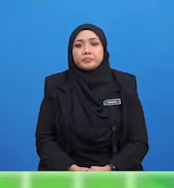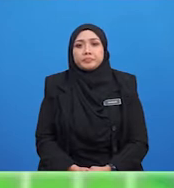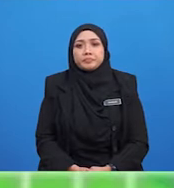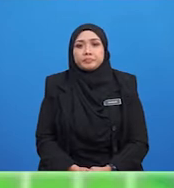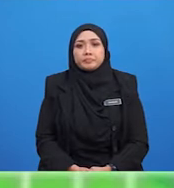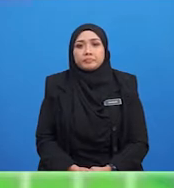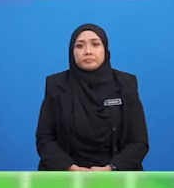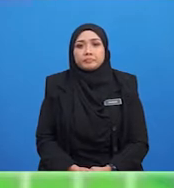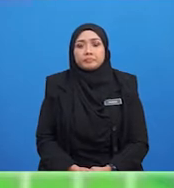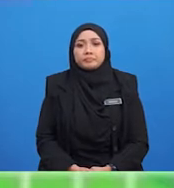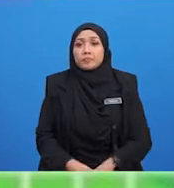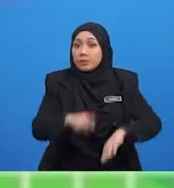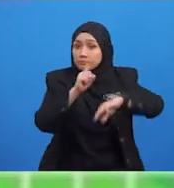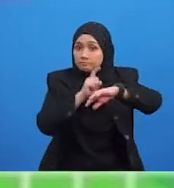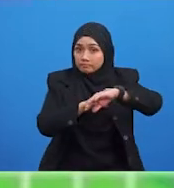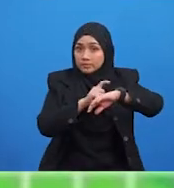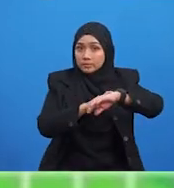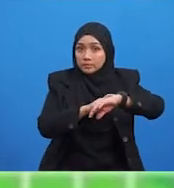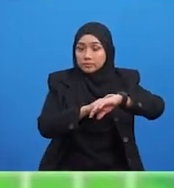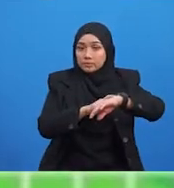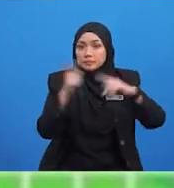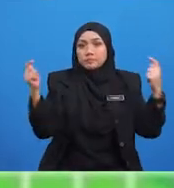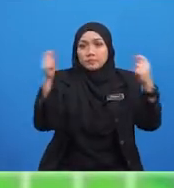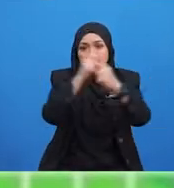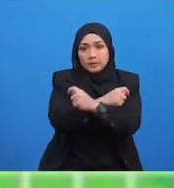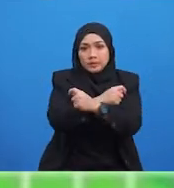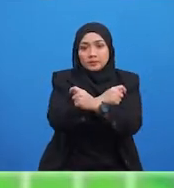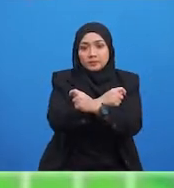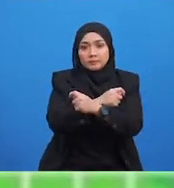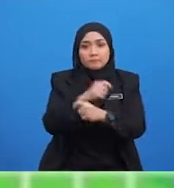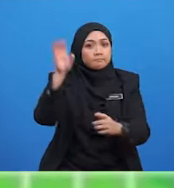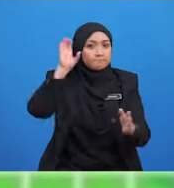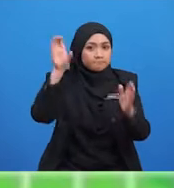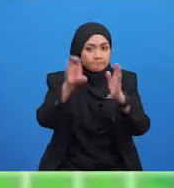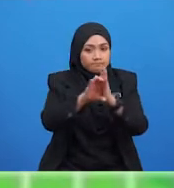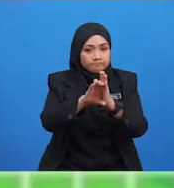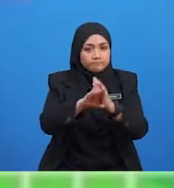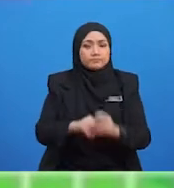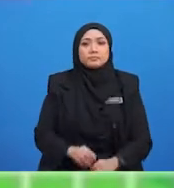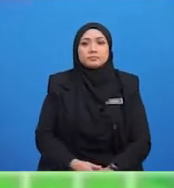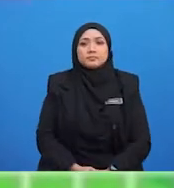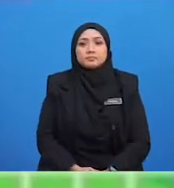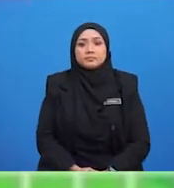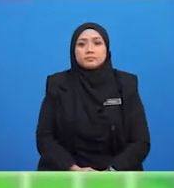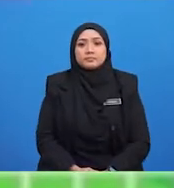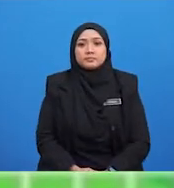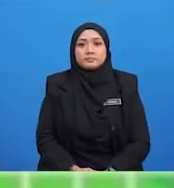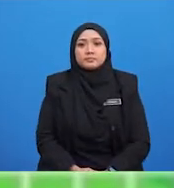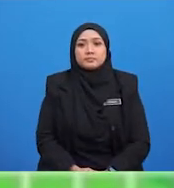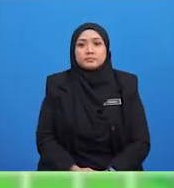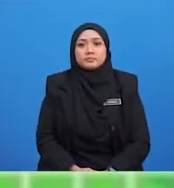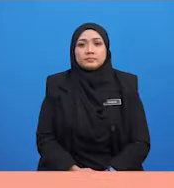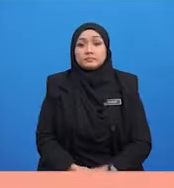Air sejuk mudah dan cepat diserap ke dalam tubuh untuk menggantikan air yang hilang menerusi